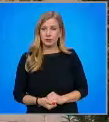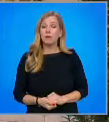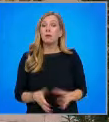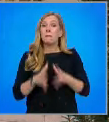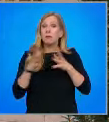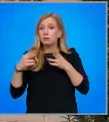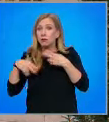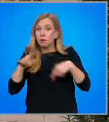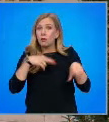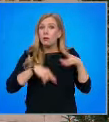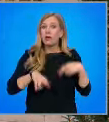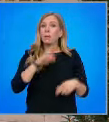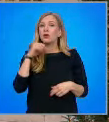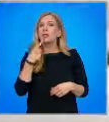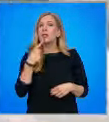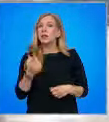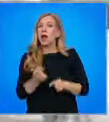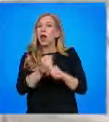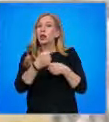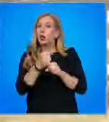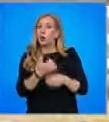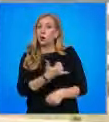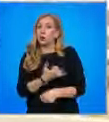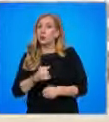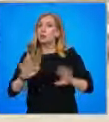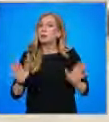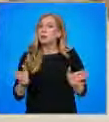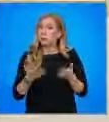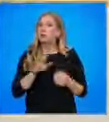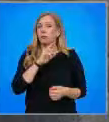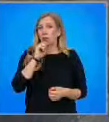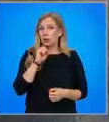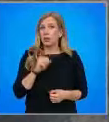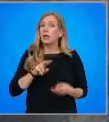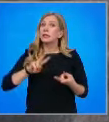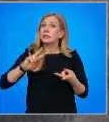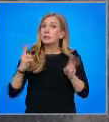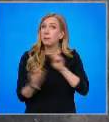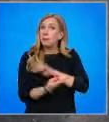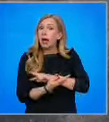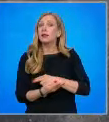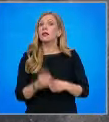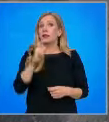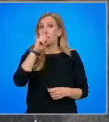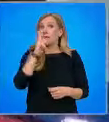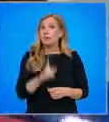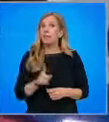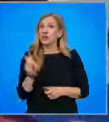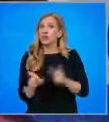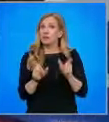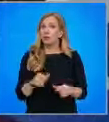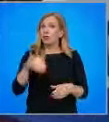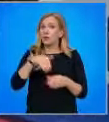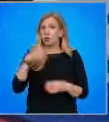Масови проверки на полицаи за алкохол и наркотици започва МВР. Предстои смяна на ключови фигури във вътрешното